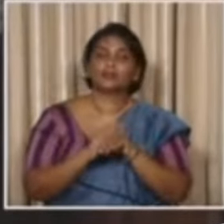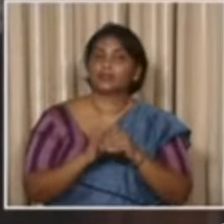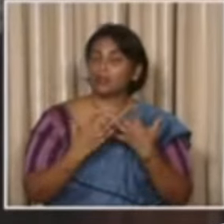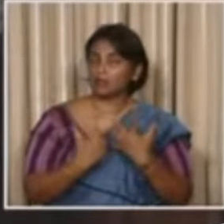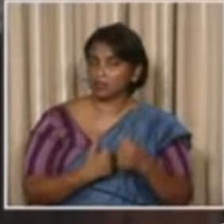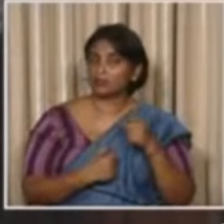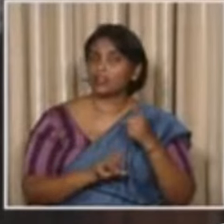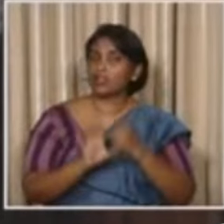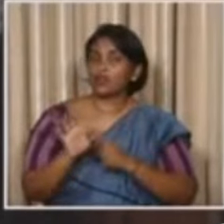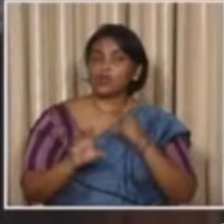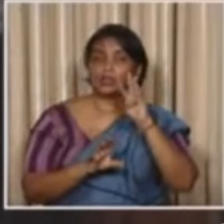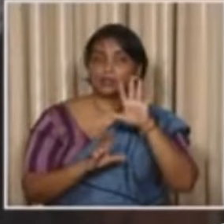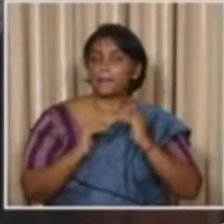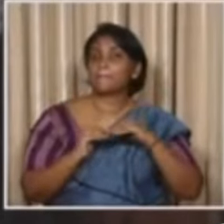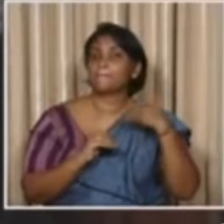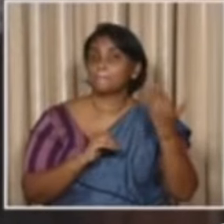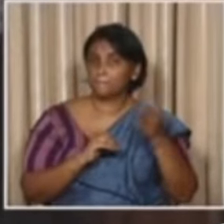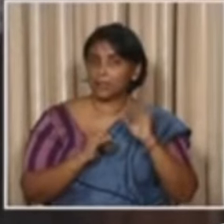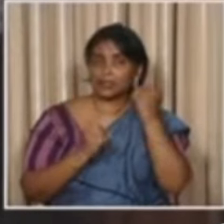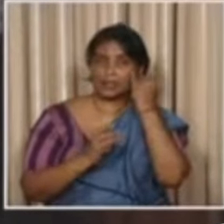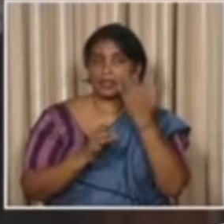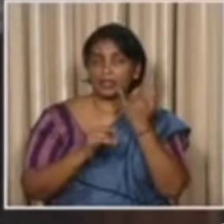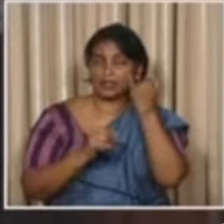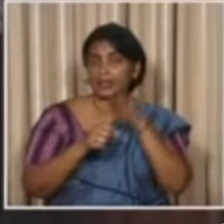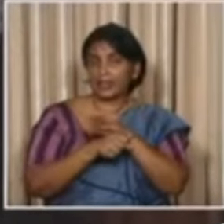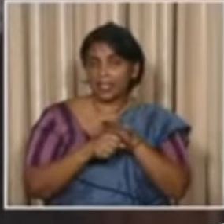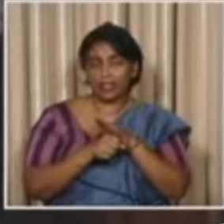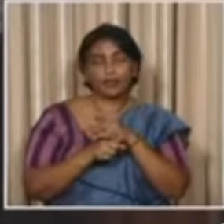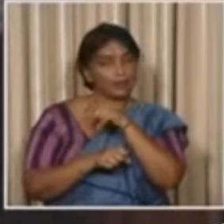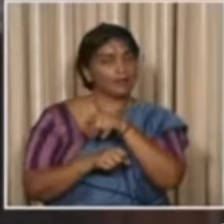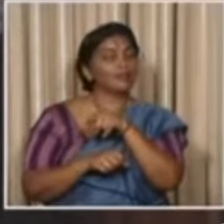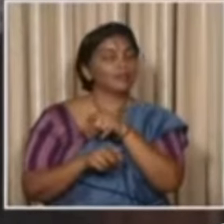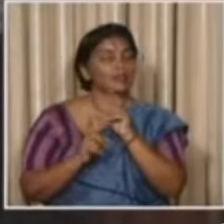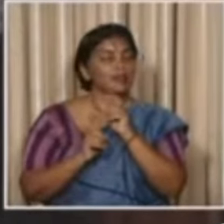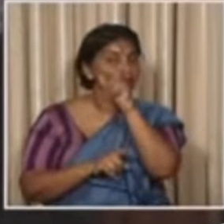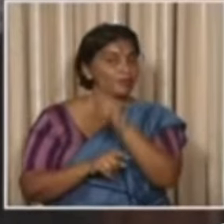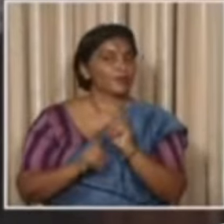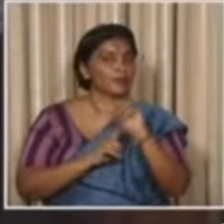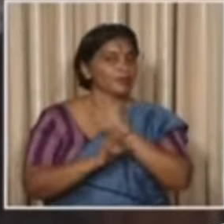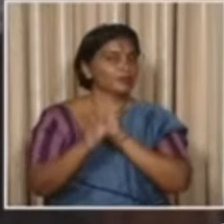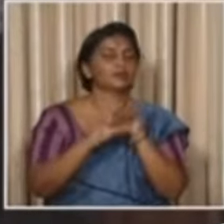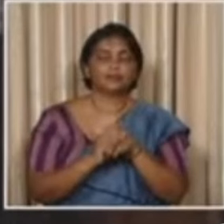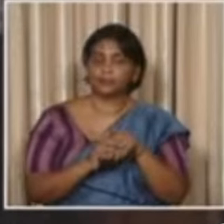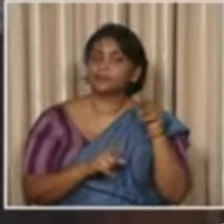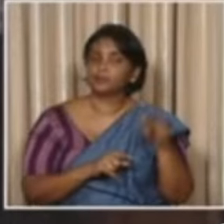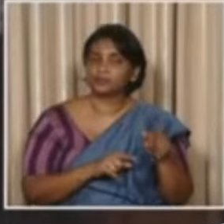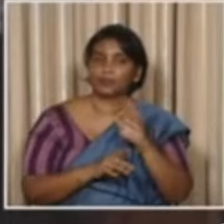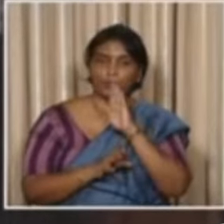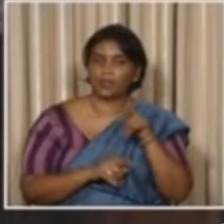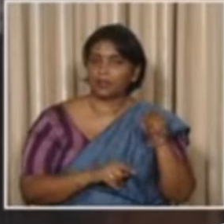ලැබුණේ අවුරුදු 35කට පසුව තමයි කැකිරාව ආසනයට පාර්ලිමේන්තු මන්ත්‍රීවරයෙකු ලැබුණේ. ඉතින් මේක